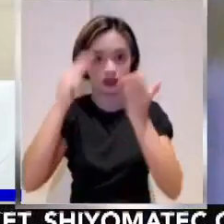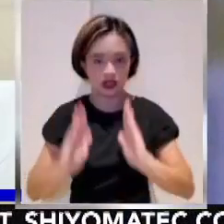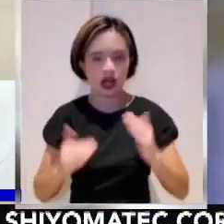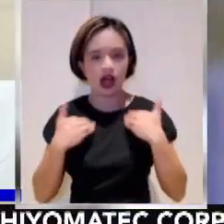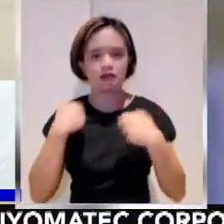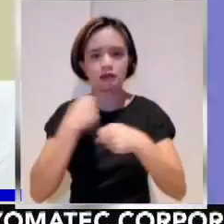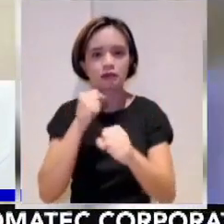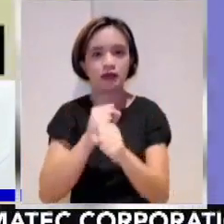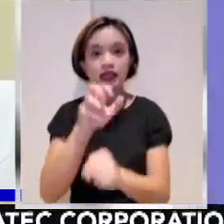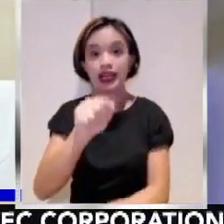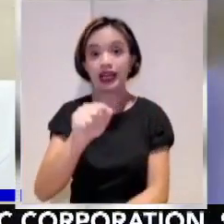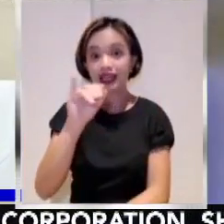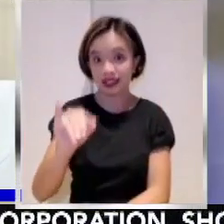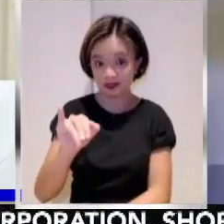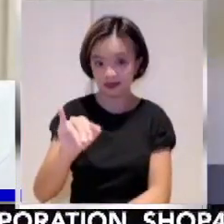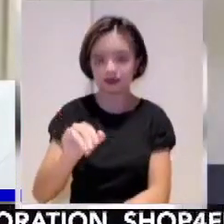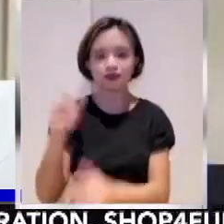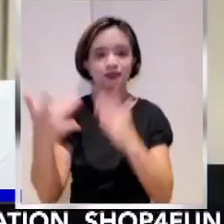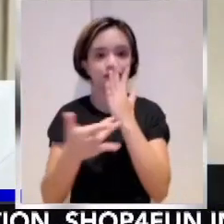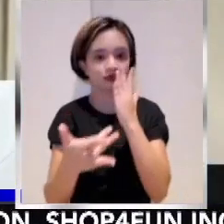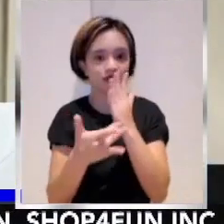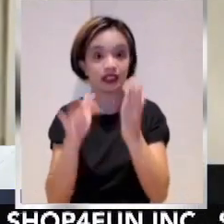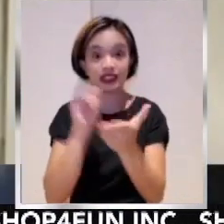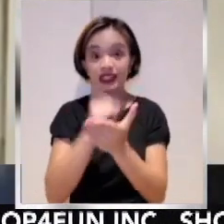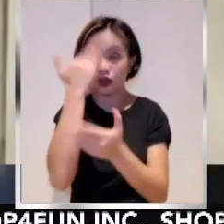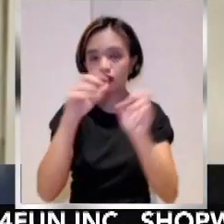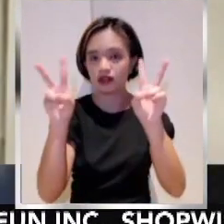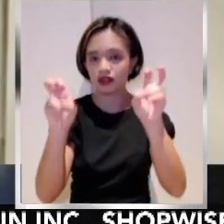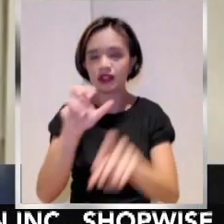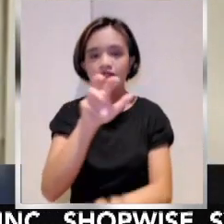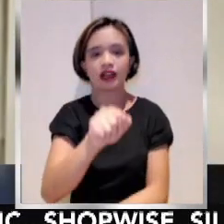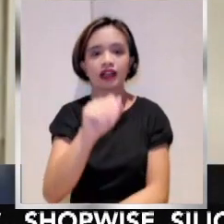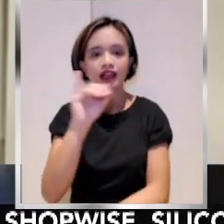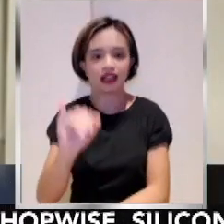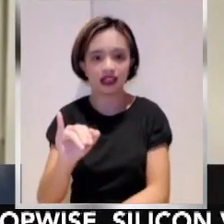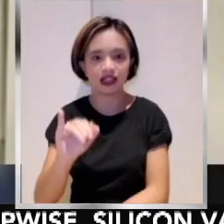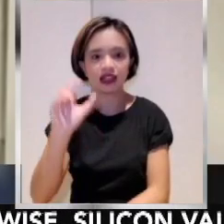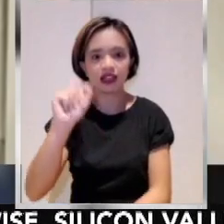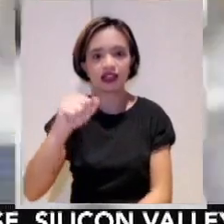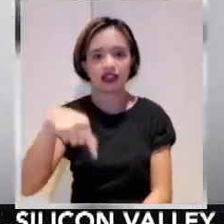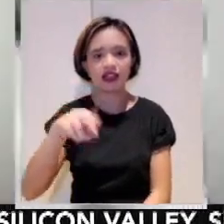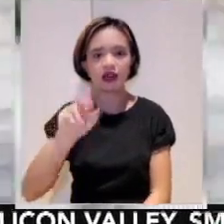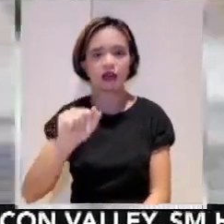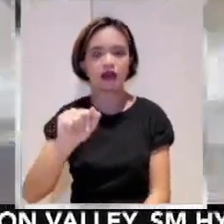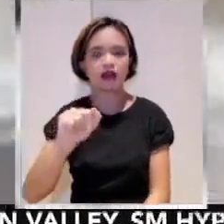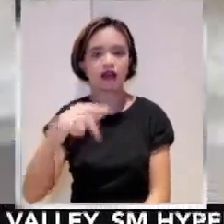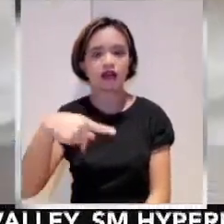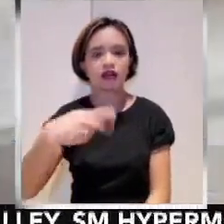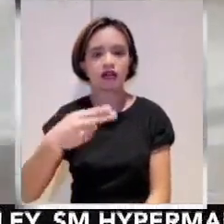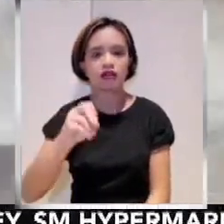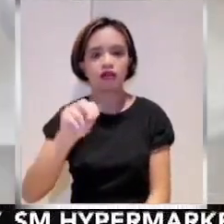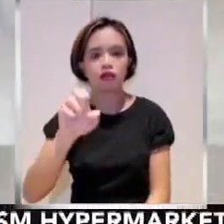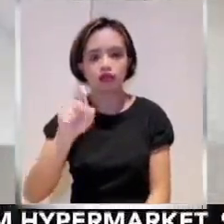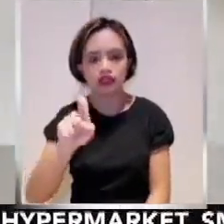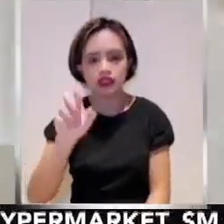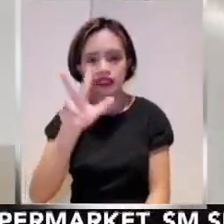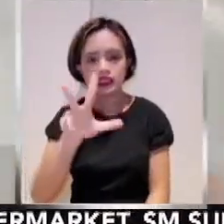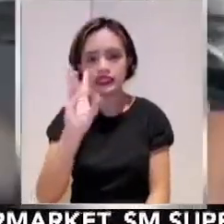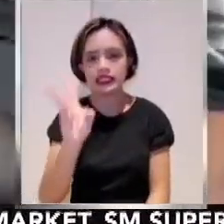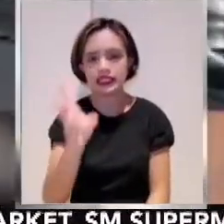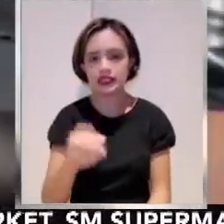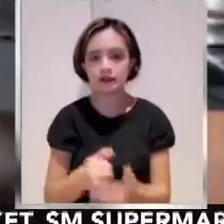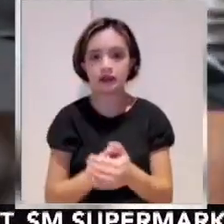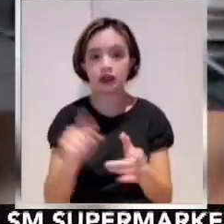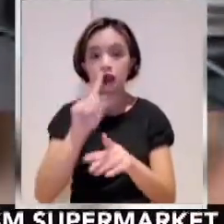o AI. Kaya ang tawag, AI Aquaponics 360. Sa ginawa nilang automated system, kabilang sa